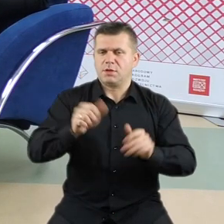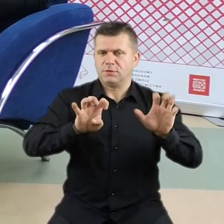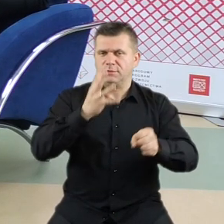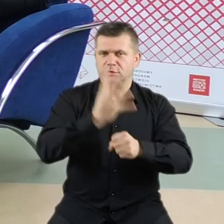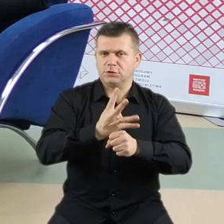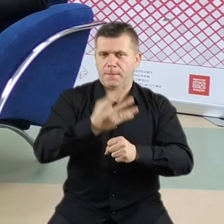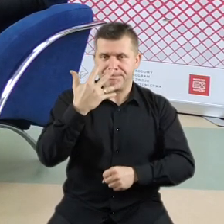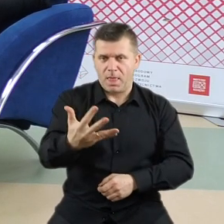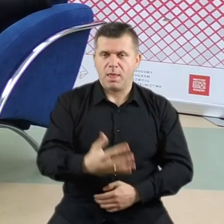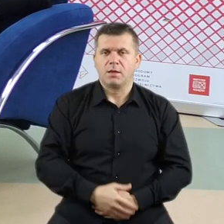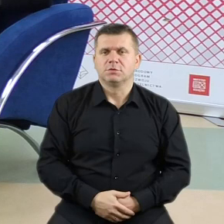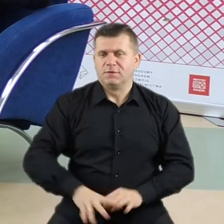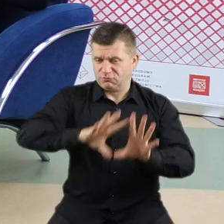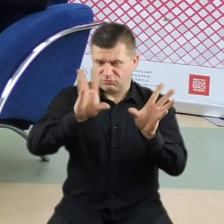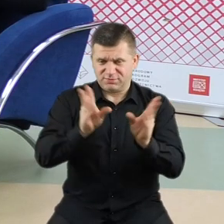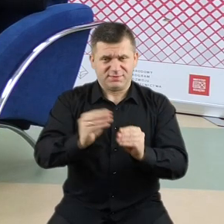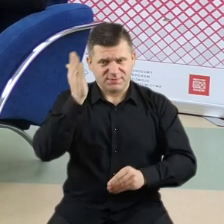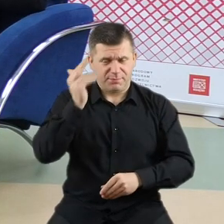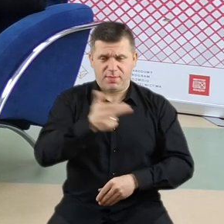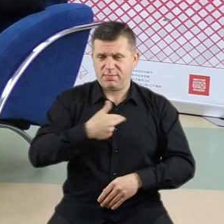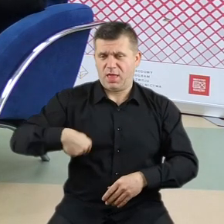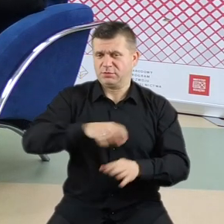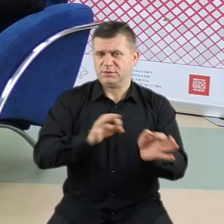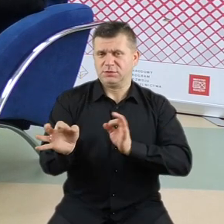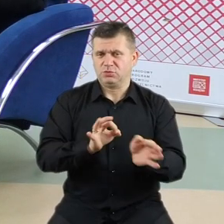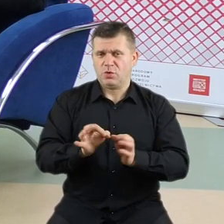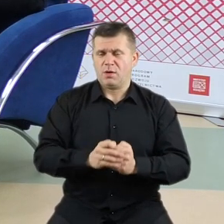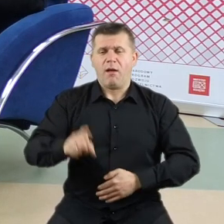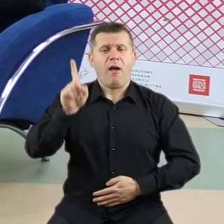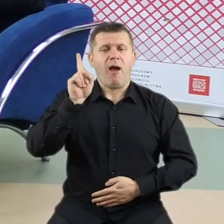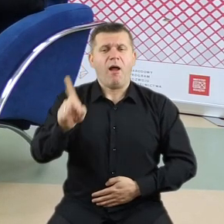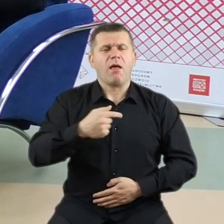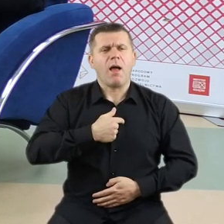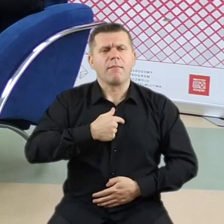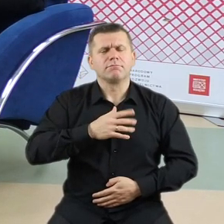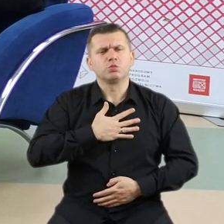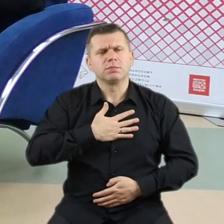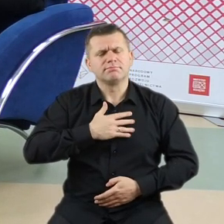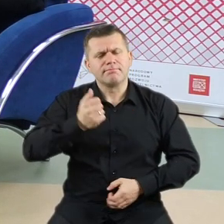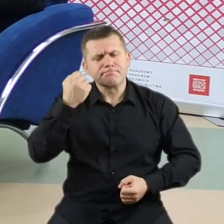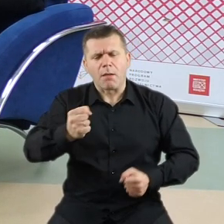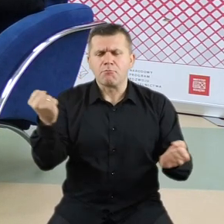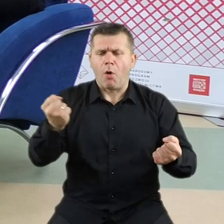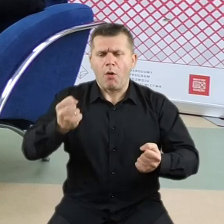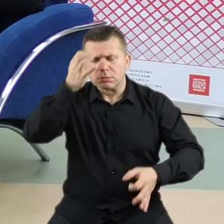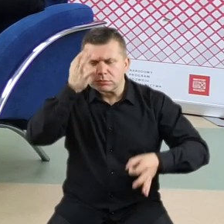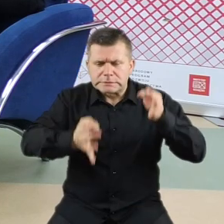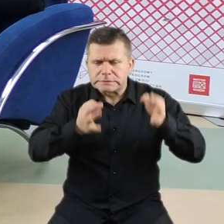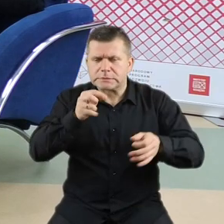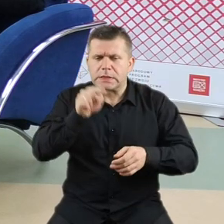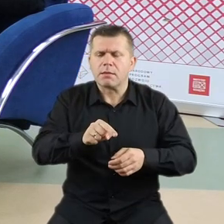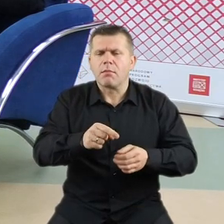Chociażby 1945, bo no wszyscy znamy naszą historię, ale... Ja chyba nigdy głębszej refleksji nie miałam nad